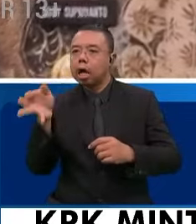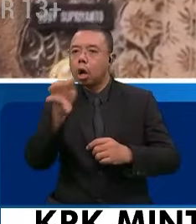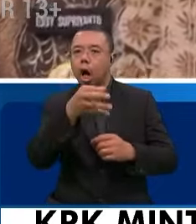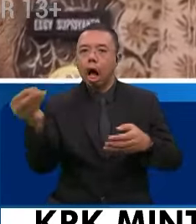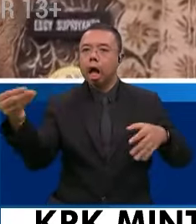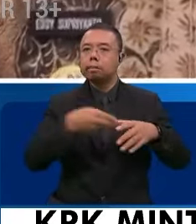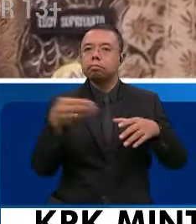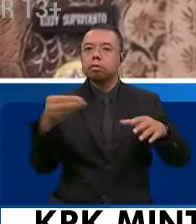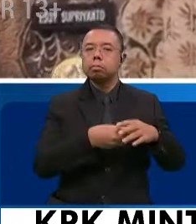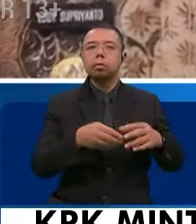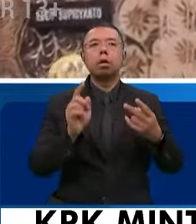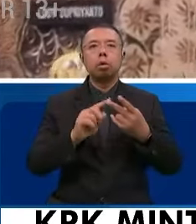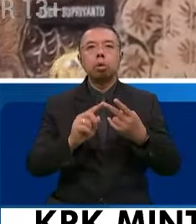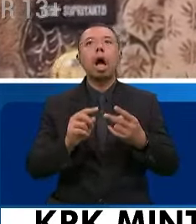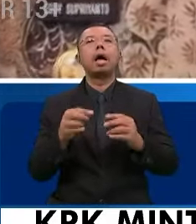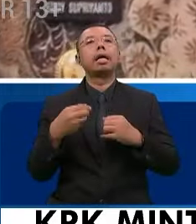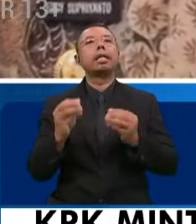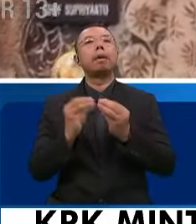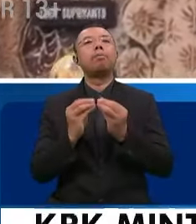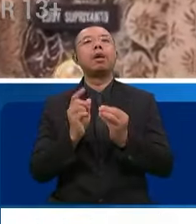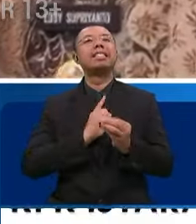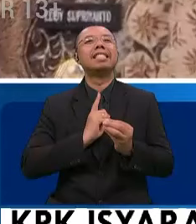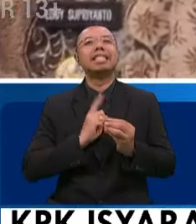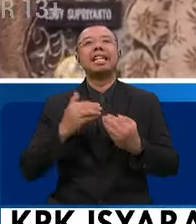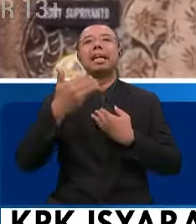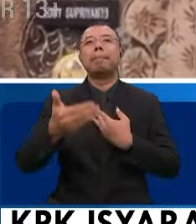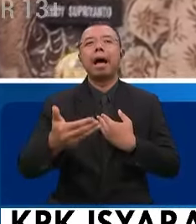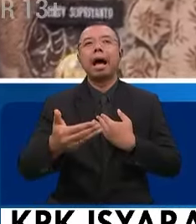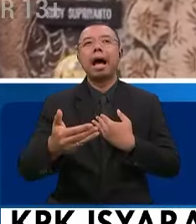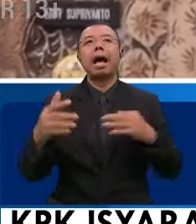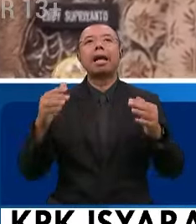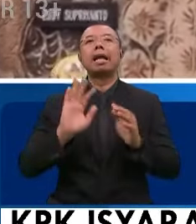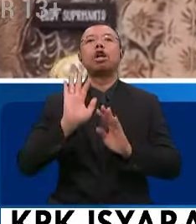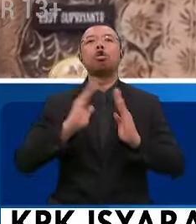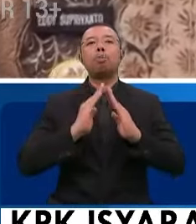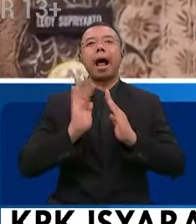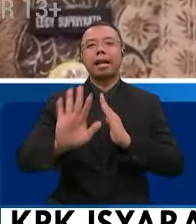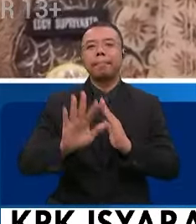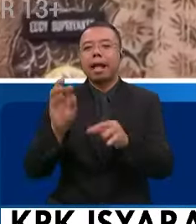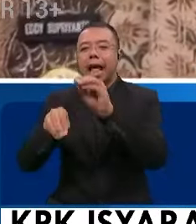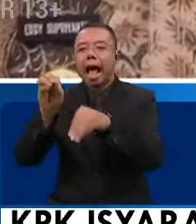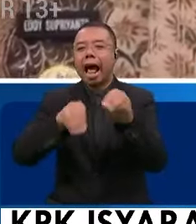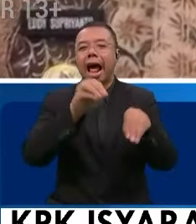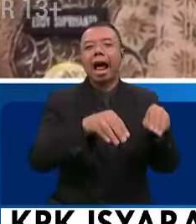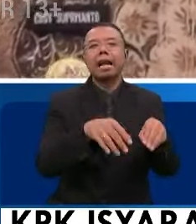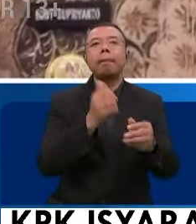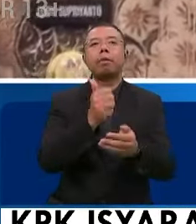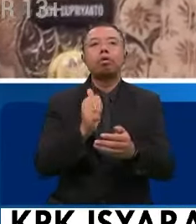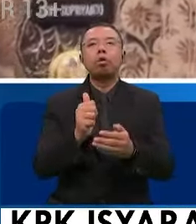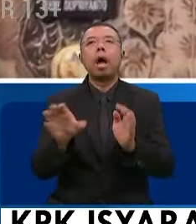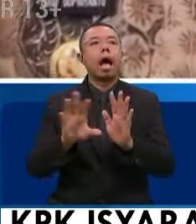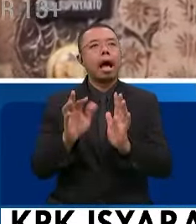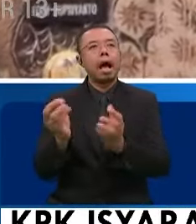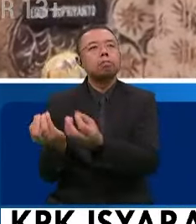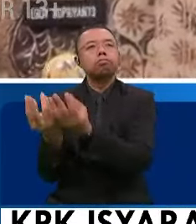program pekarangan pakan lestari. Jadi pekarangan-pekarangan yang kosong tadi bisa dipergunakan untuk menanam bahan-bahan kebutuhan pokok. Juga